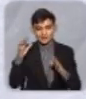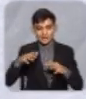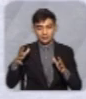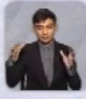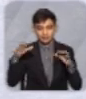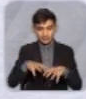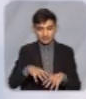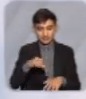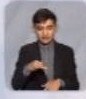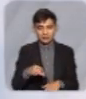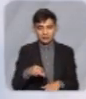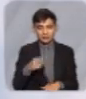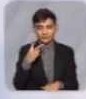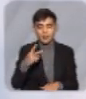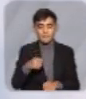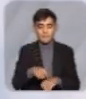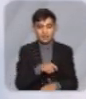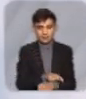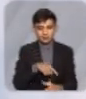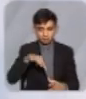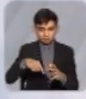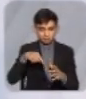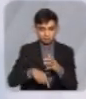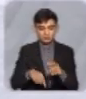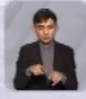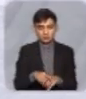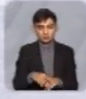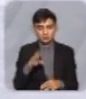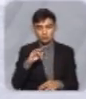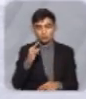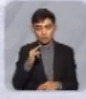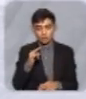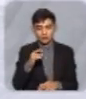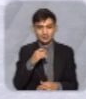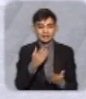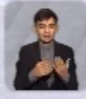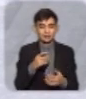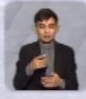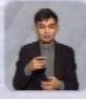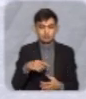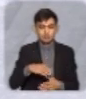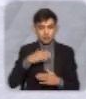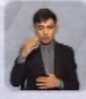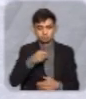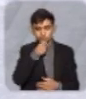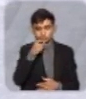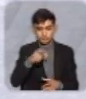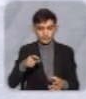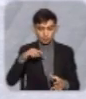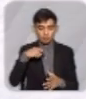қалған 2 метрлік құдыққа кішкентай бала түгілі үлкен адам түсіп кетуі